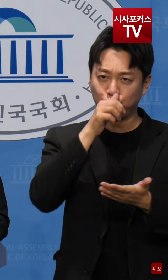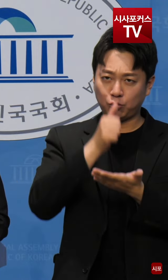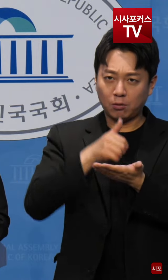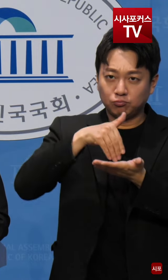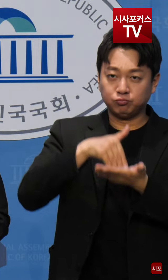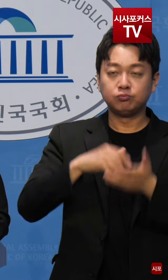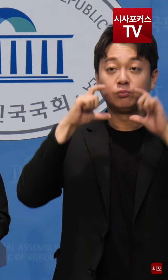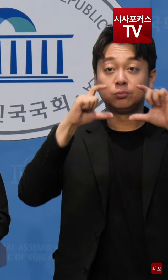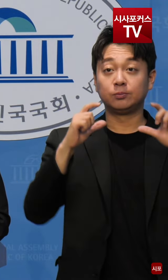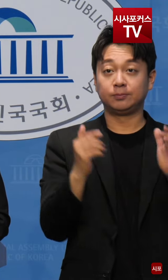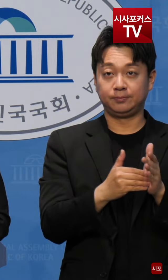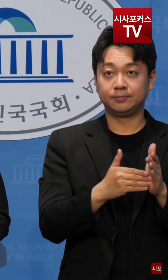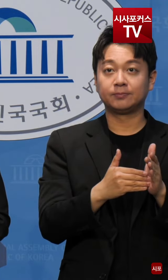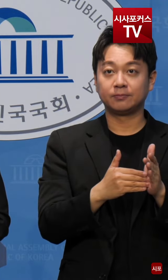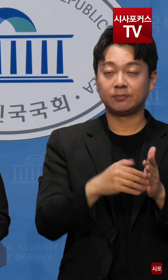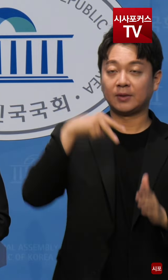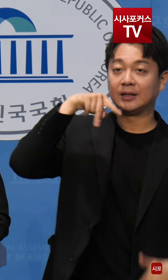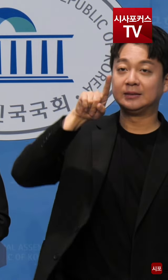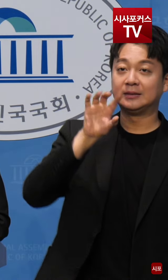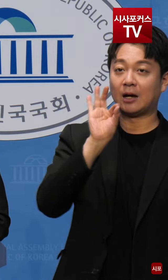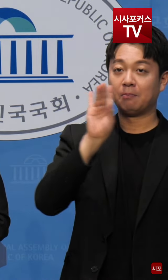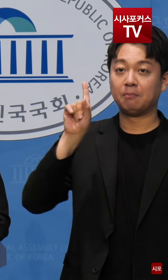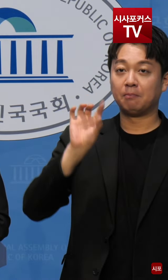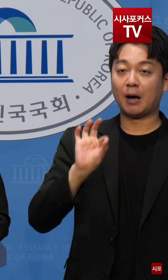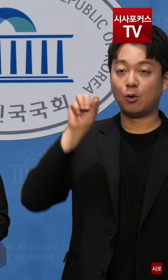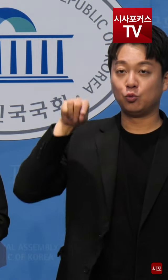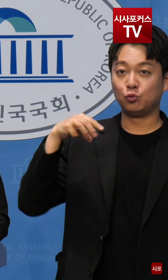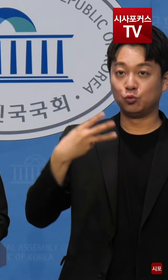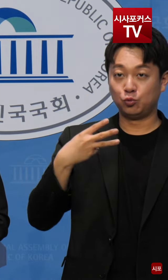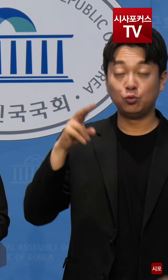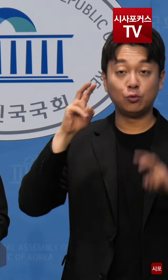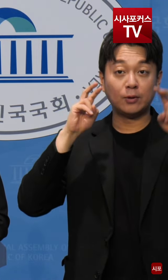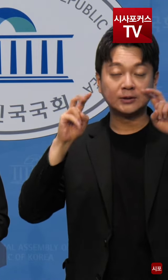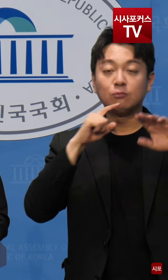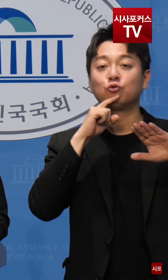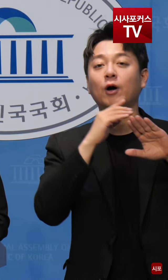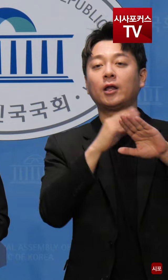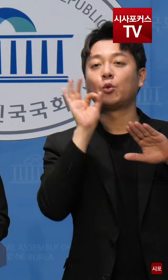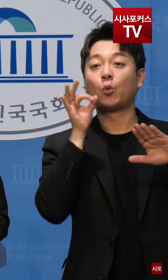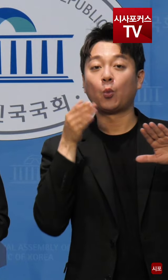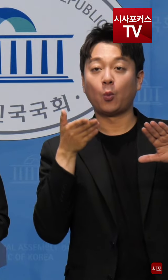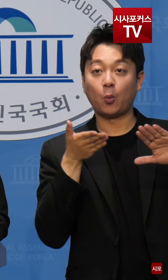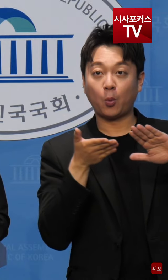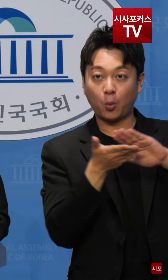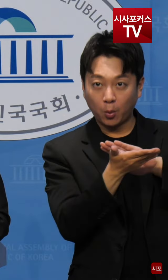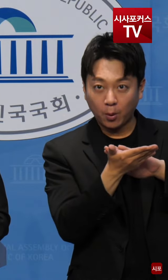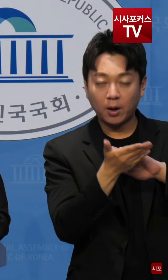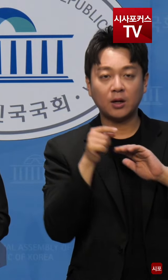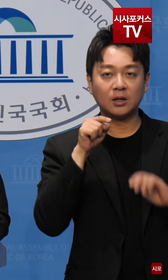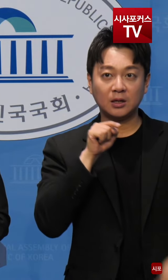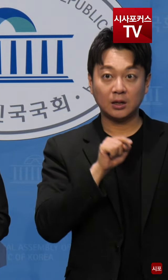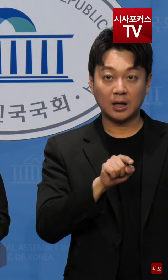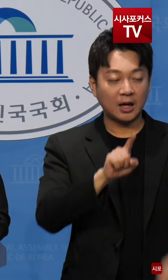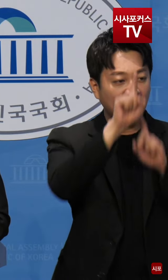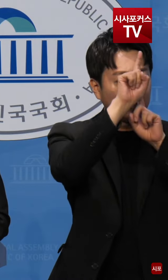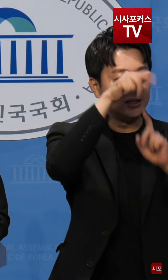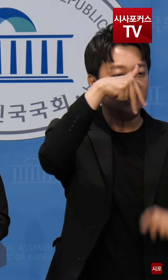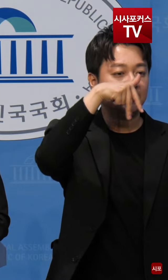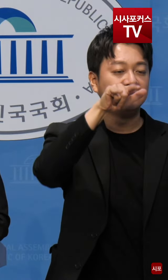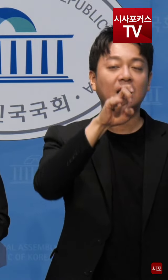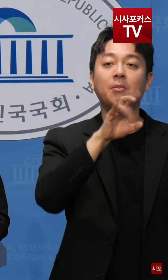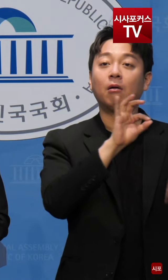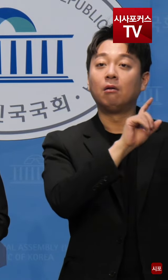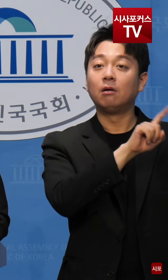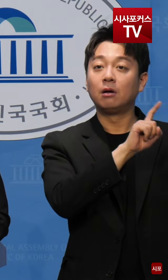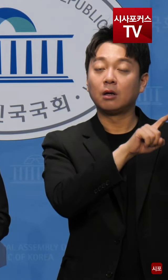선고했습니다. 쌍방울의 대북 송금이 이재명 당시 경기지사의 방북 관련